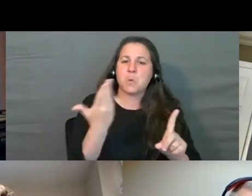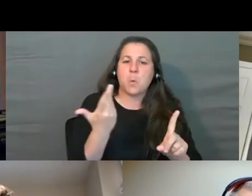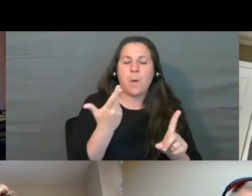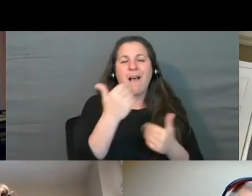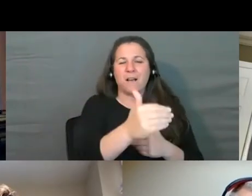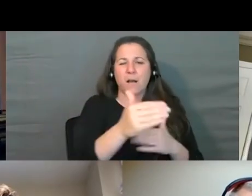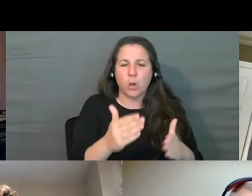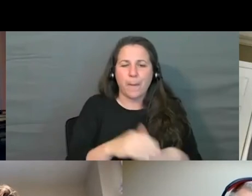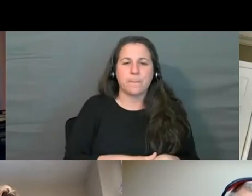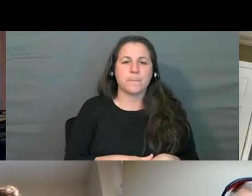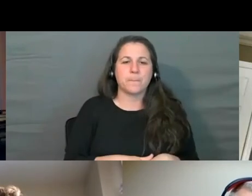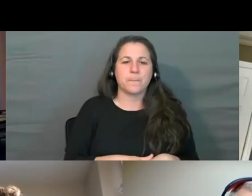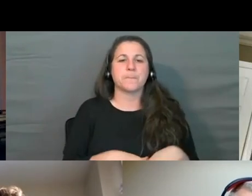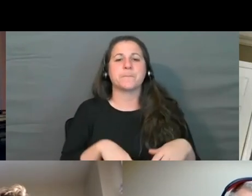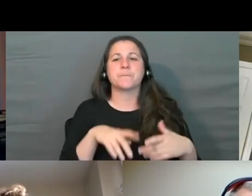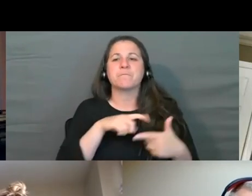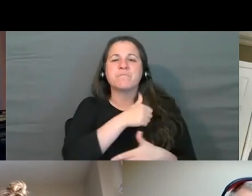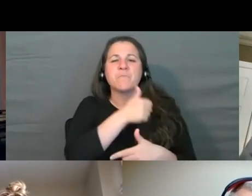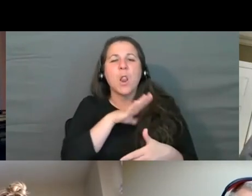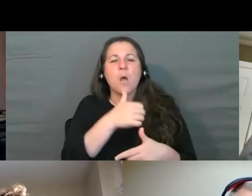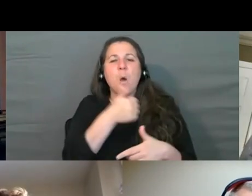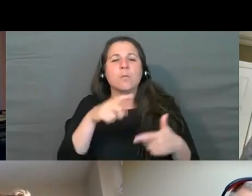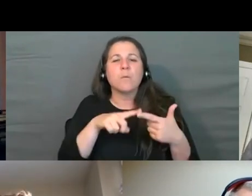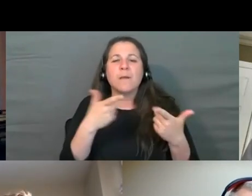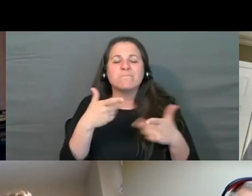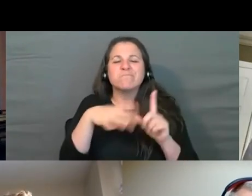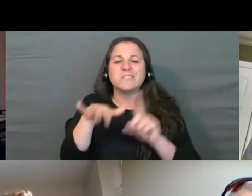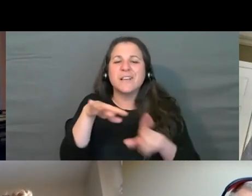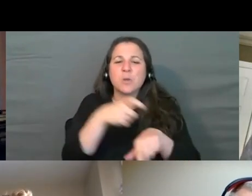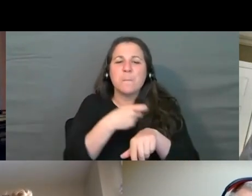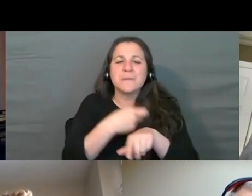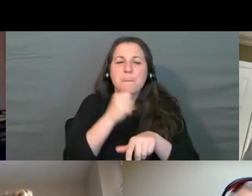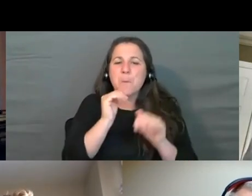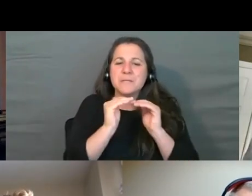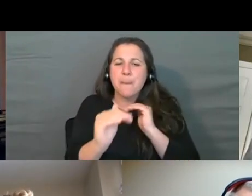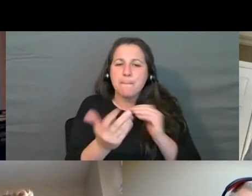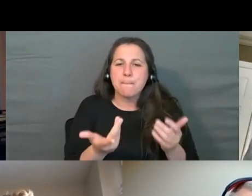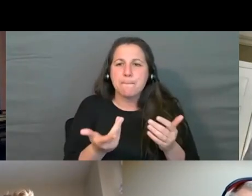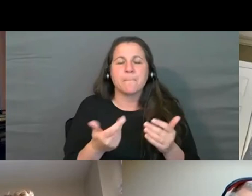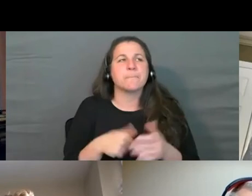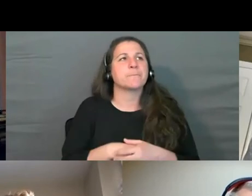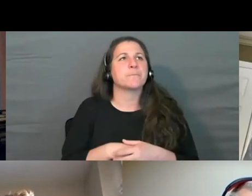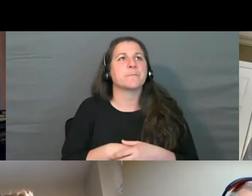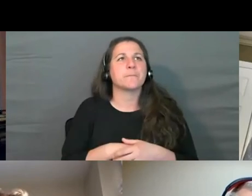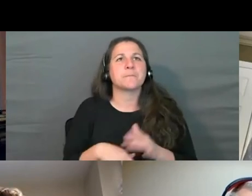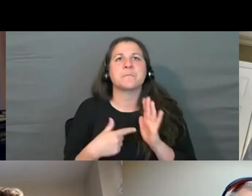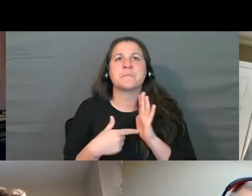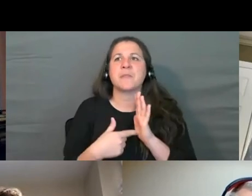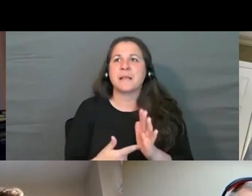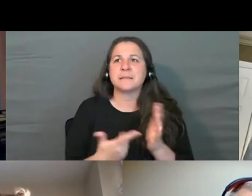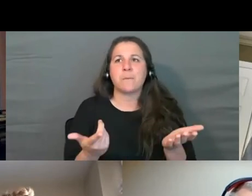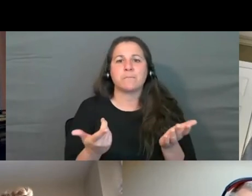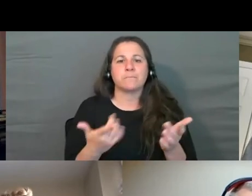tous les gens qui ont des situations médicales instables. on pense à des gens qui ont des